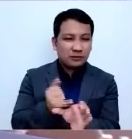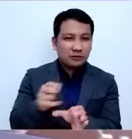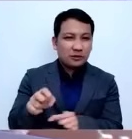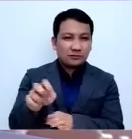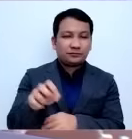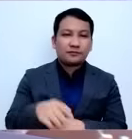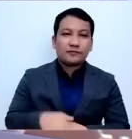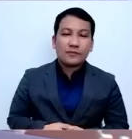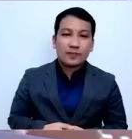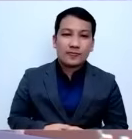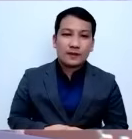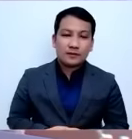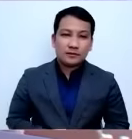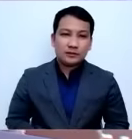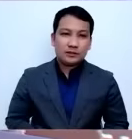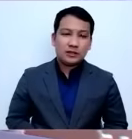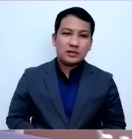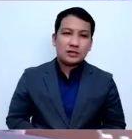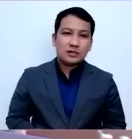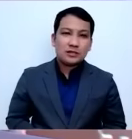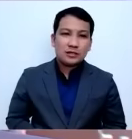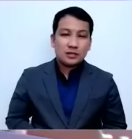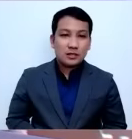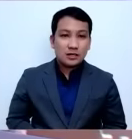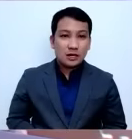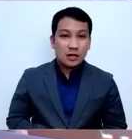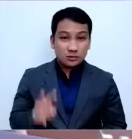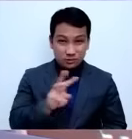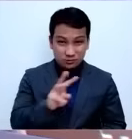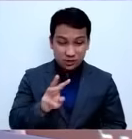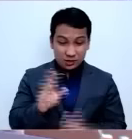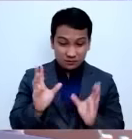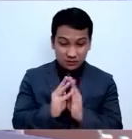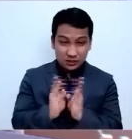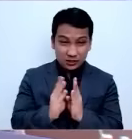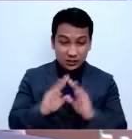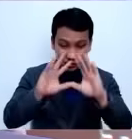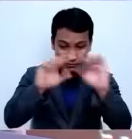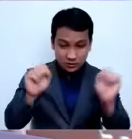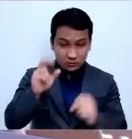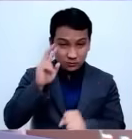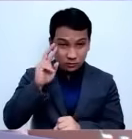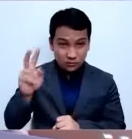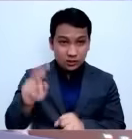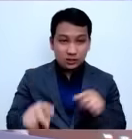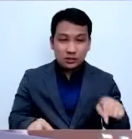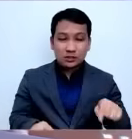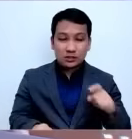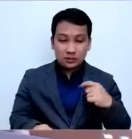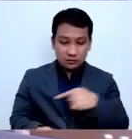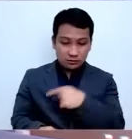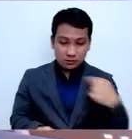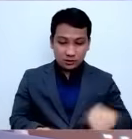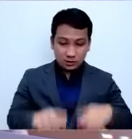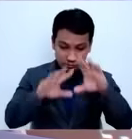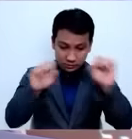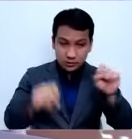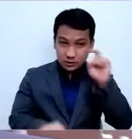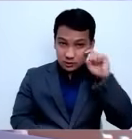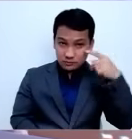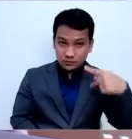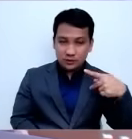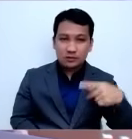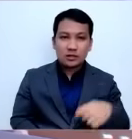Pagpapahupa ng tensyon sa West Philippine Sea. Diyan sumentro ang meeting ni na Pangulong Bongbong Marcos at Chinese President Xi Jinping